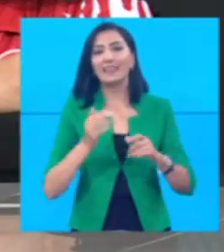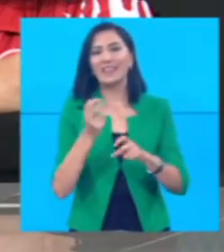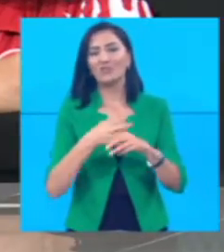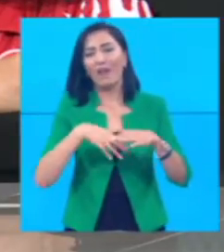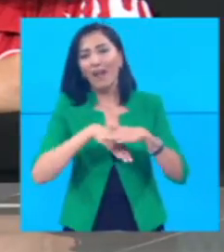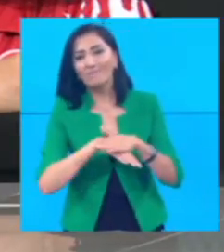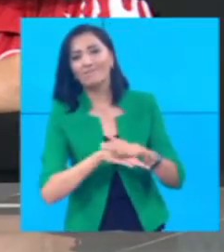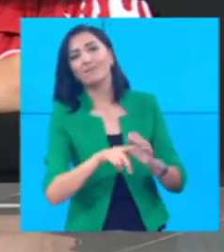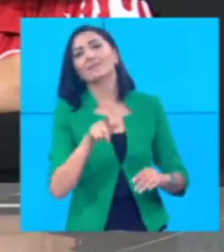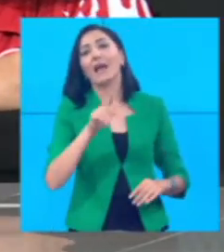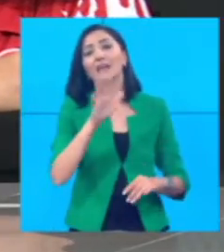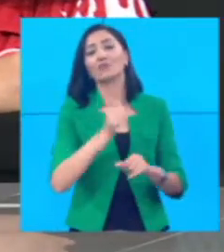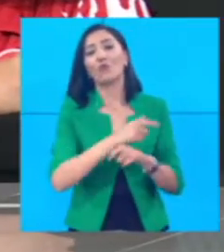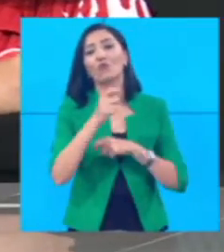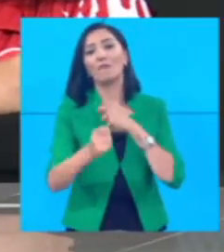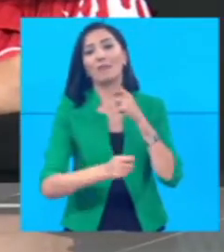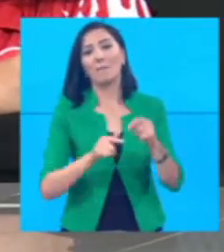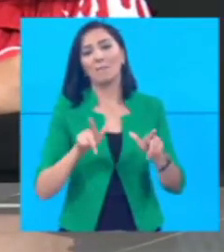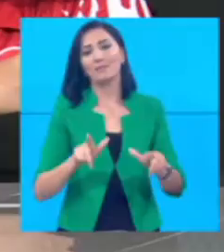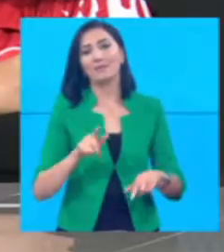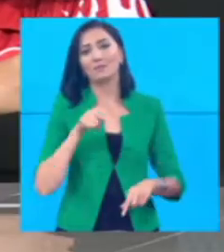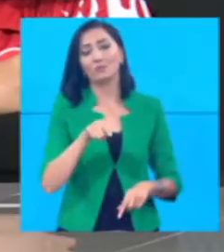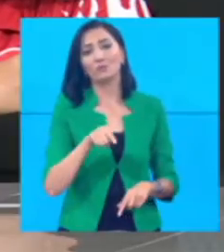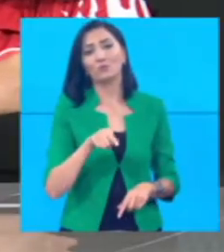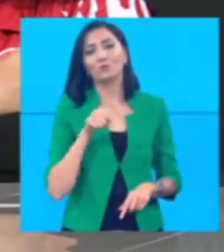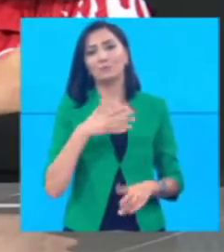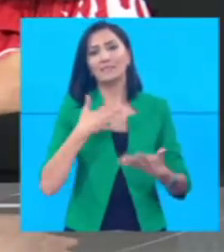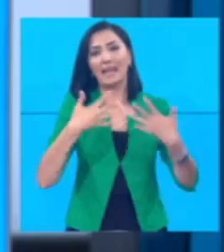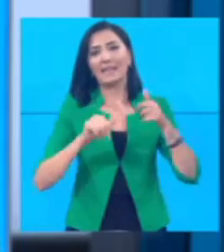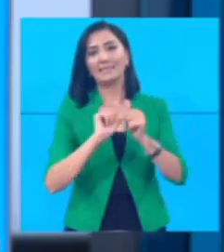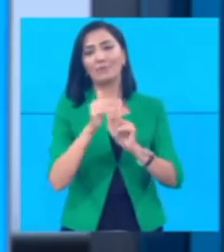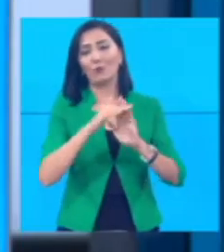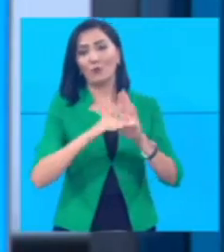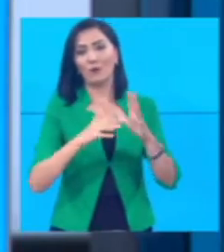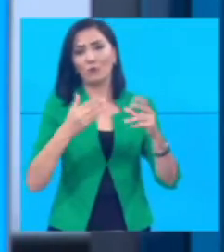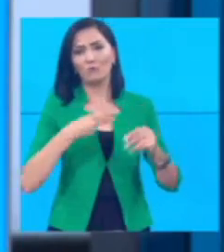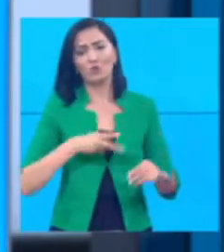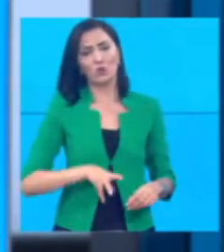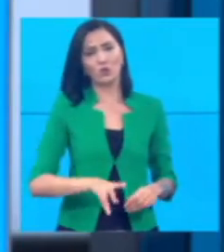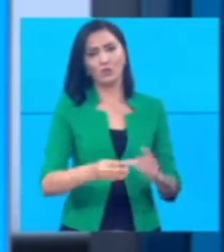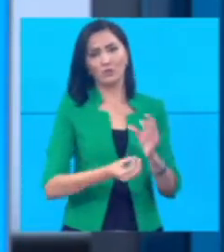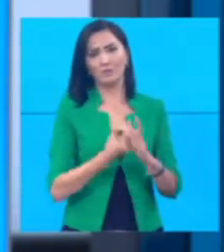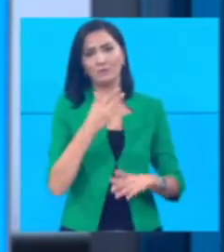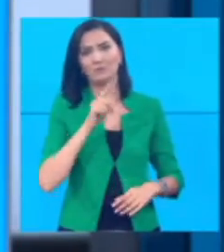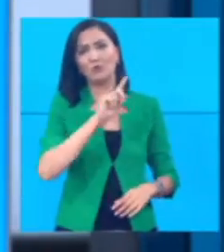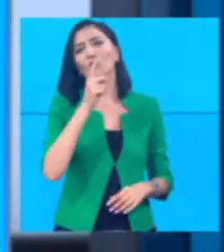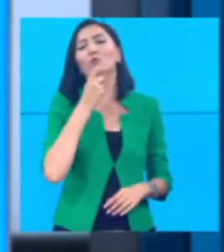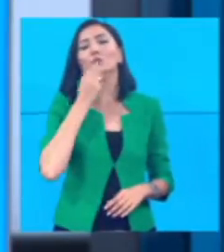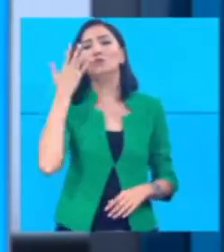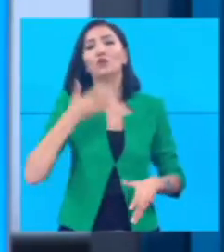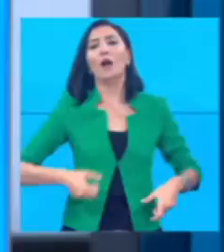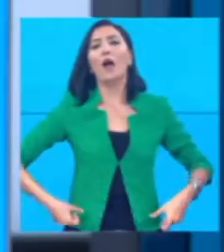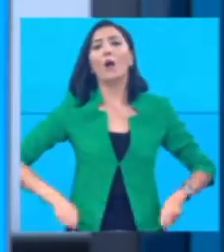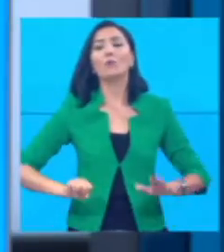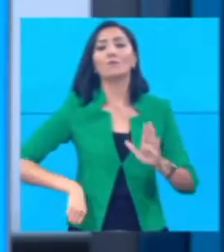elini taşının altına koyması gerekiyor. Evet. Herkes görevini yapması gerekiyor. O sayede biz engelsiz spor programı olarak yola çıktığımızda bundan 10 yıl